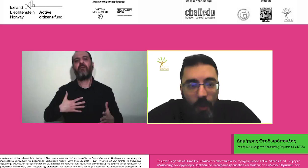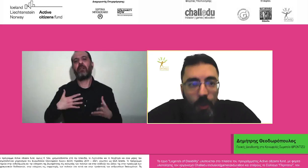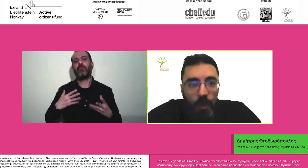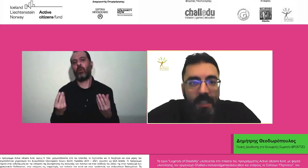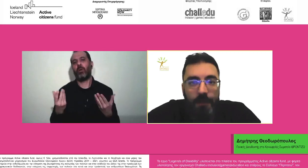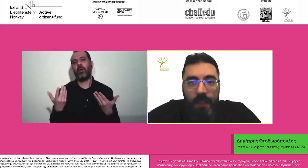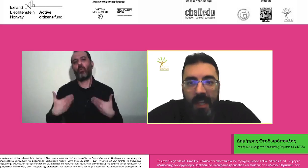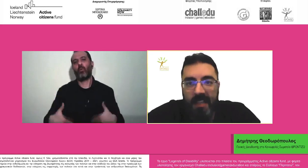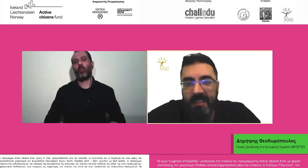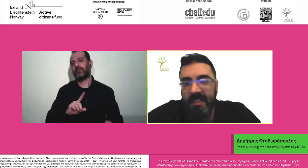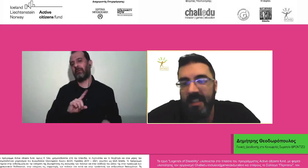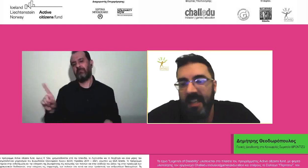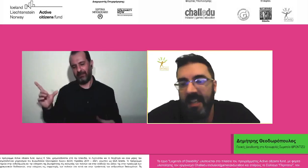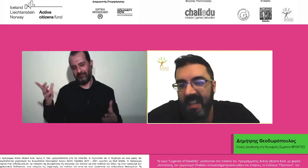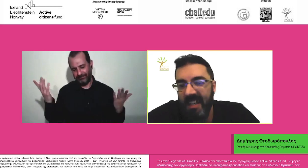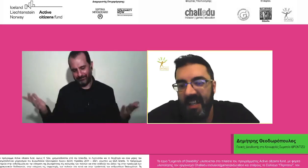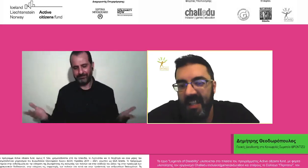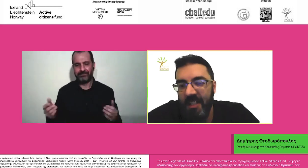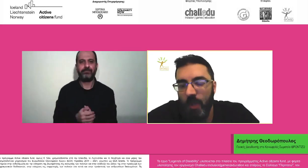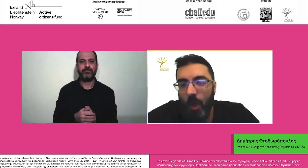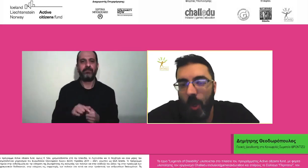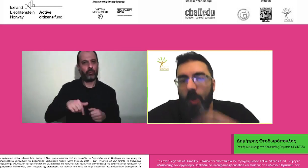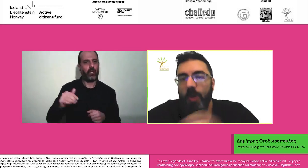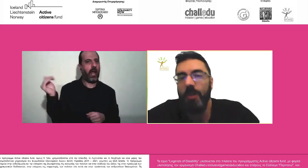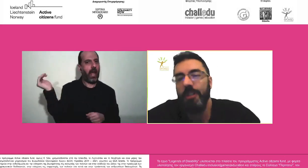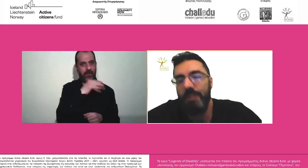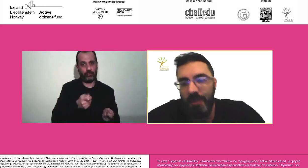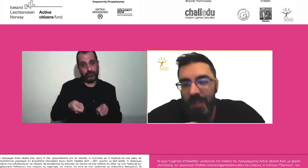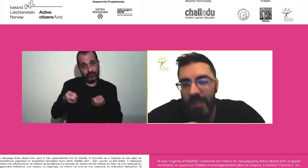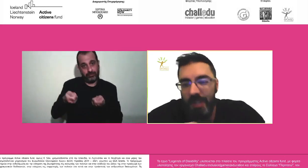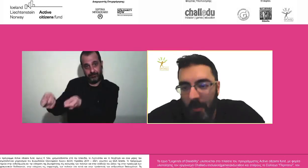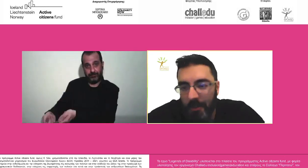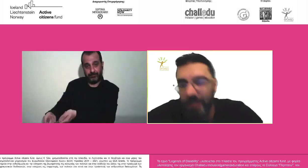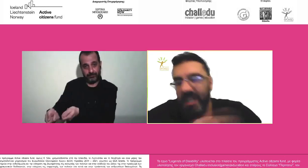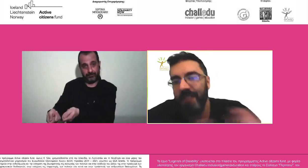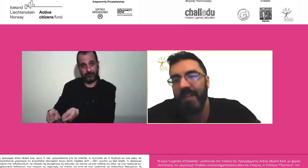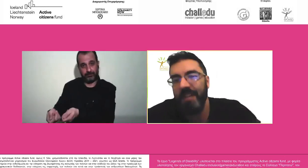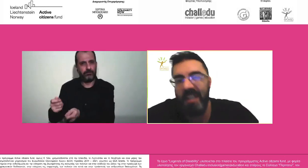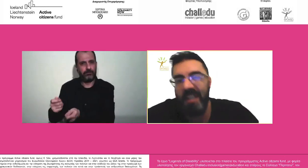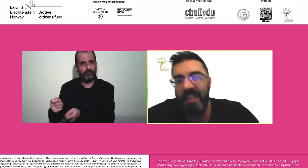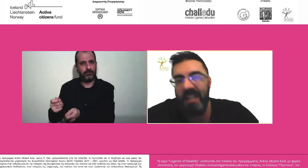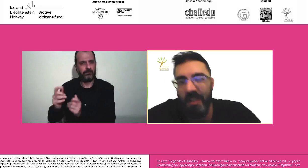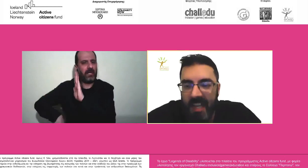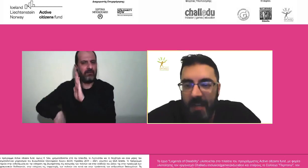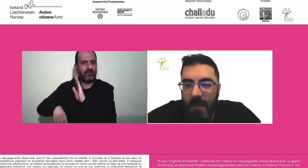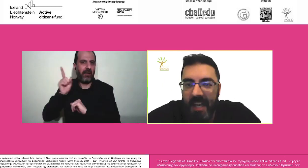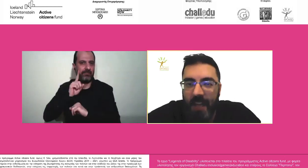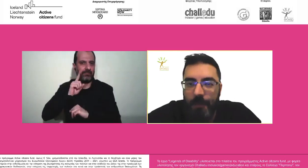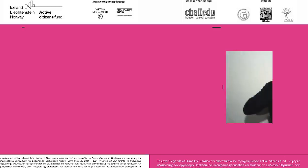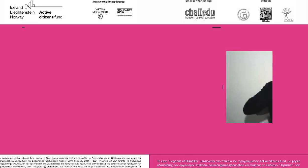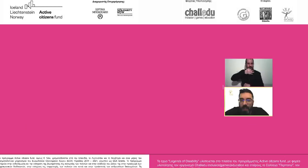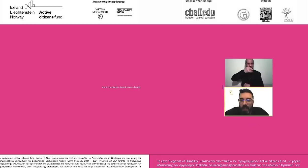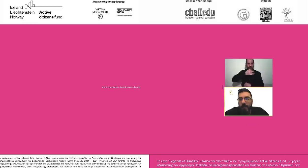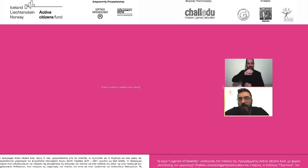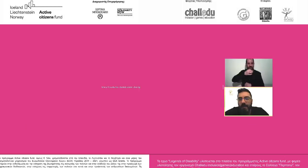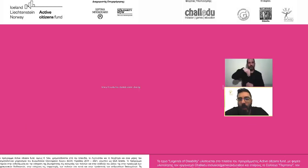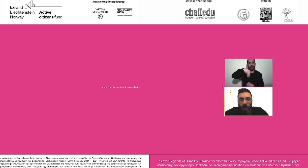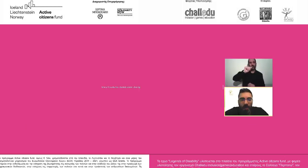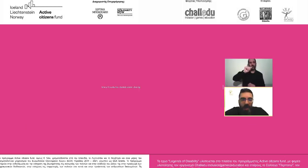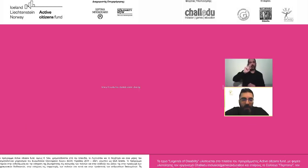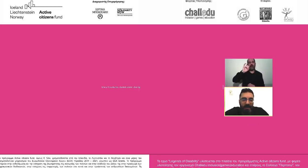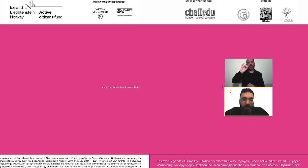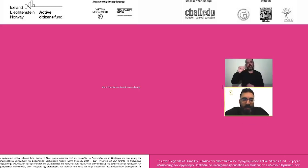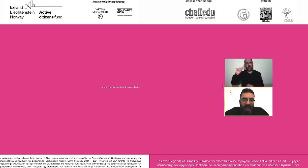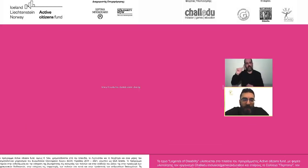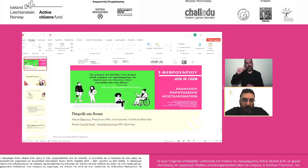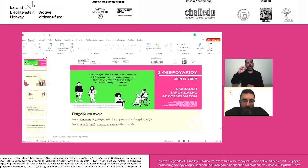Και να δώσω κατευθείαν το λόγο νομίζω στην τελευταία και ομιλήτρια, είναι η Μαρία Εφρούντα, ψυχολόγος